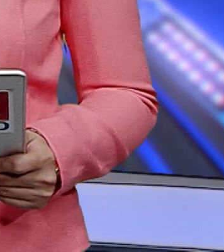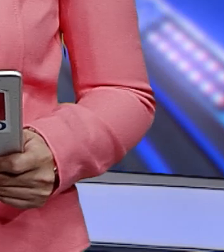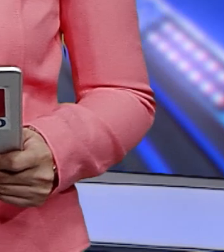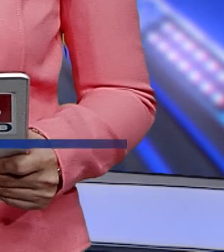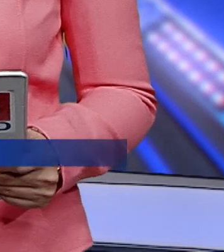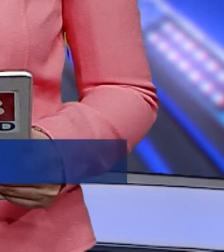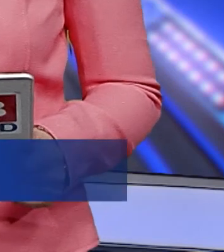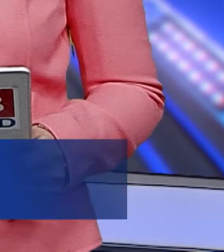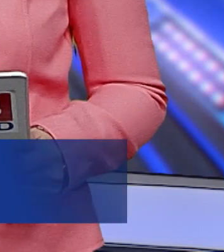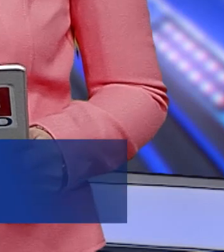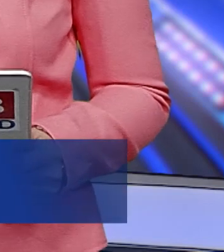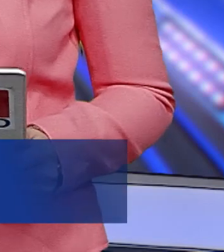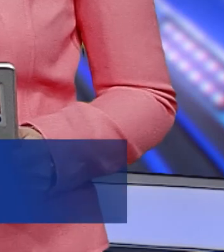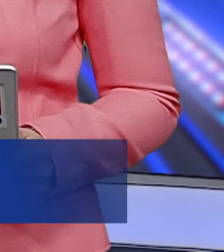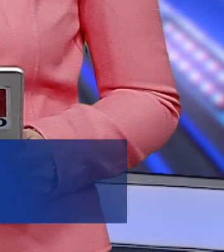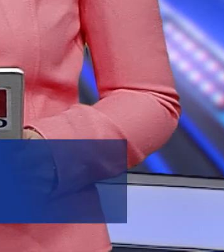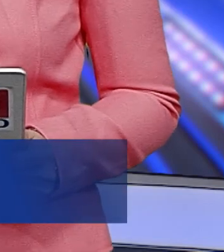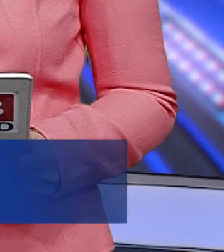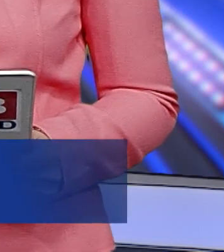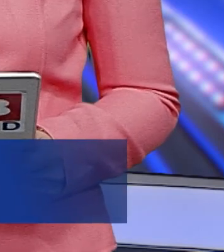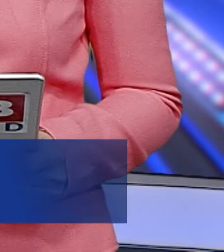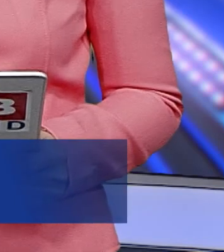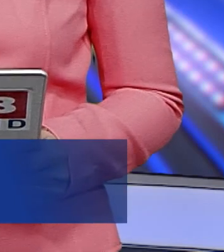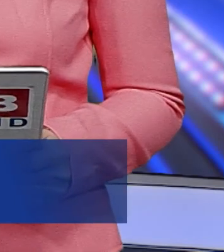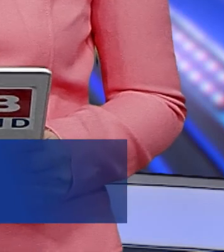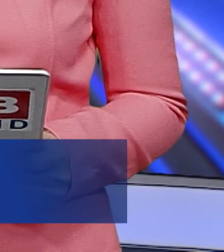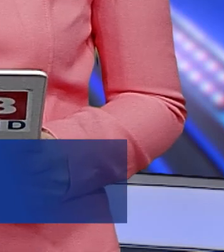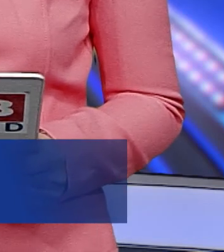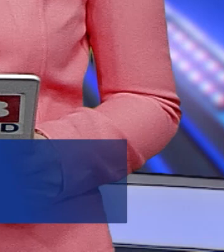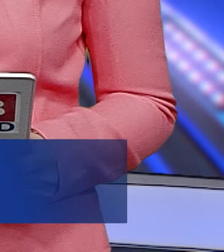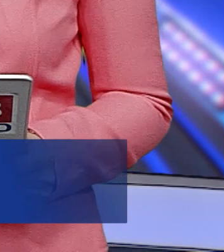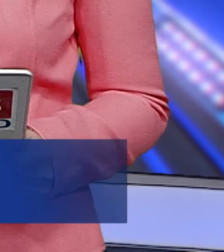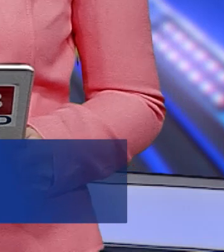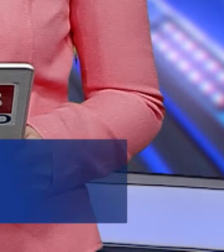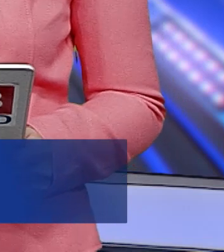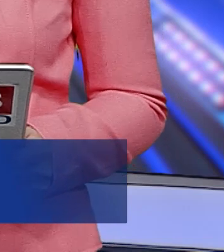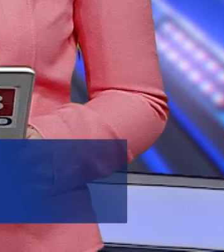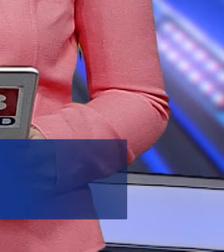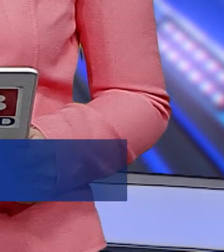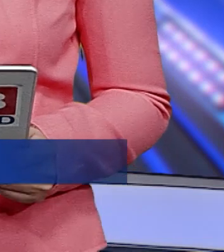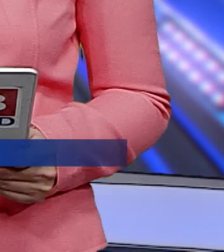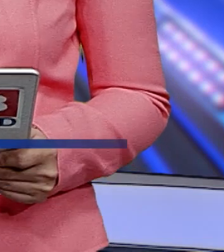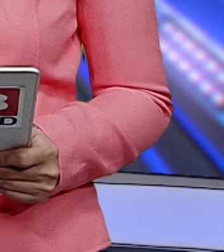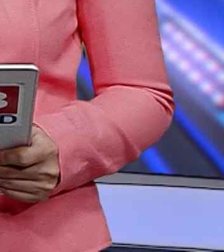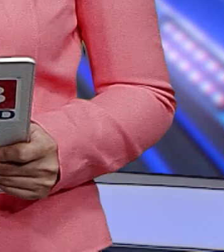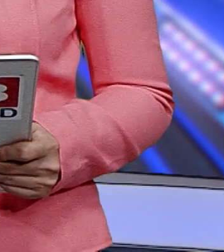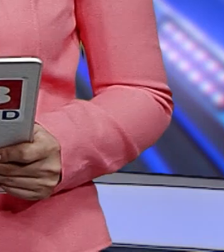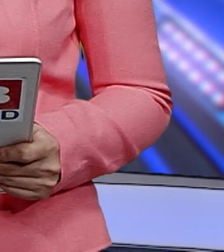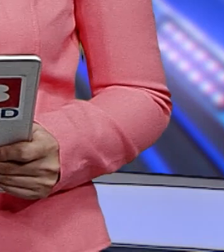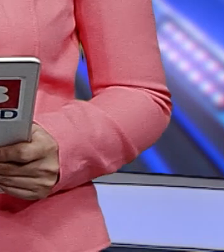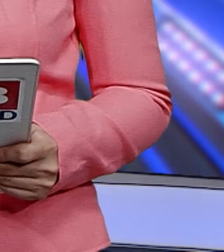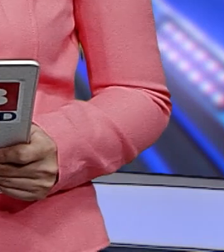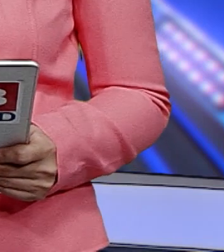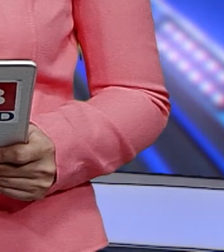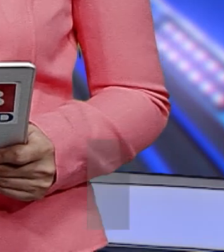мэнд хүргэе. Ингээд спортын мэдээлэл хүргэе. Эхний мэдээлэл хүргэе. Жил бүрийн 6-р сарын 23-нд олон улсын олимпийн өдрийг тэмдэглэн